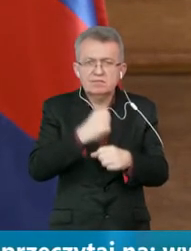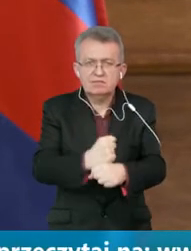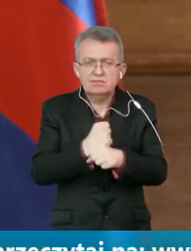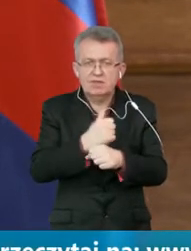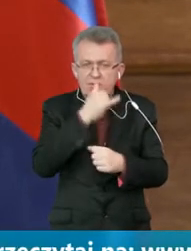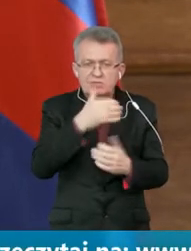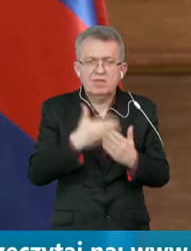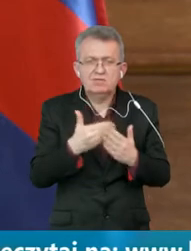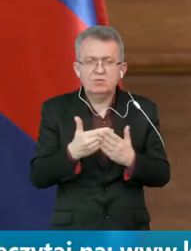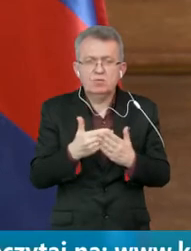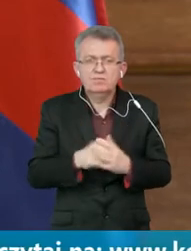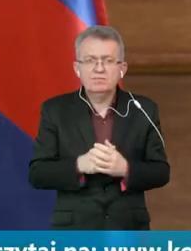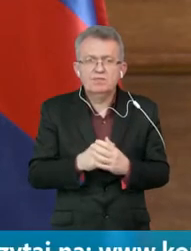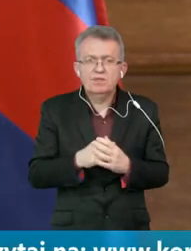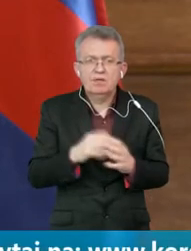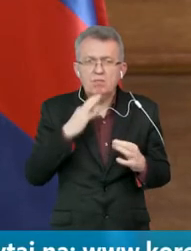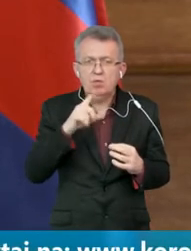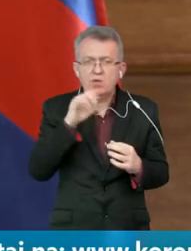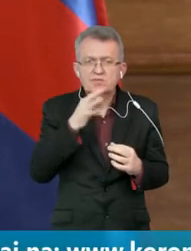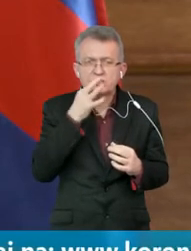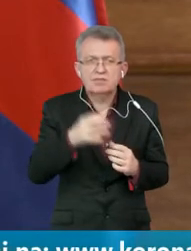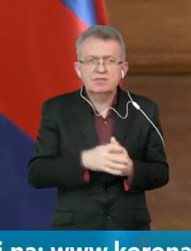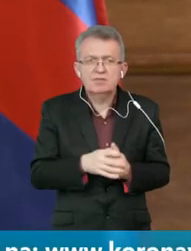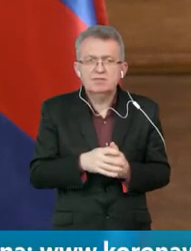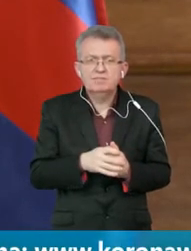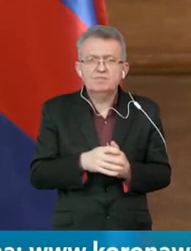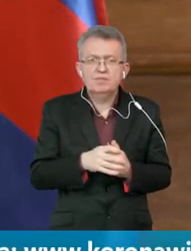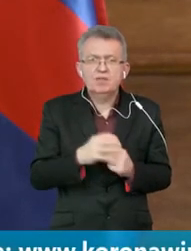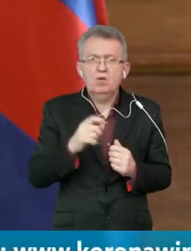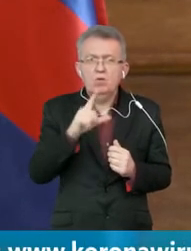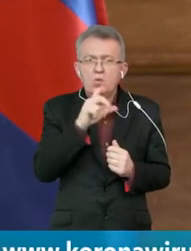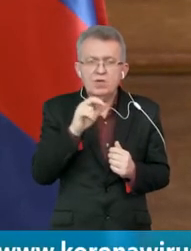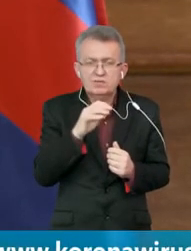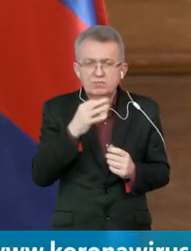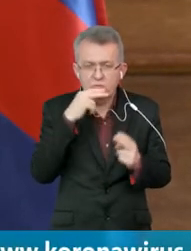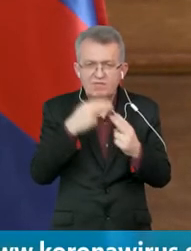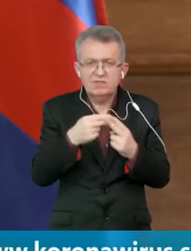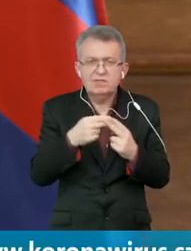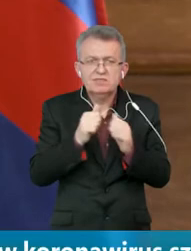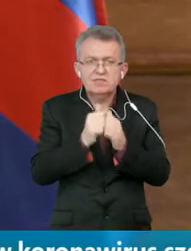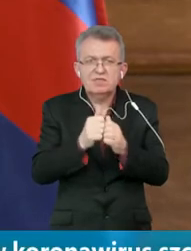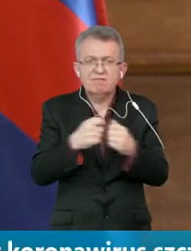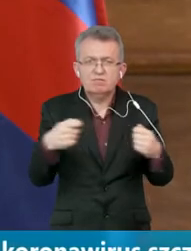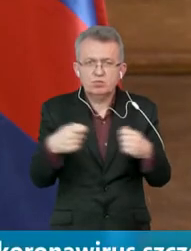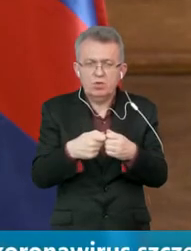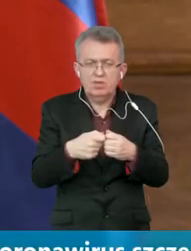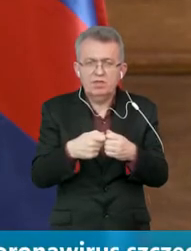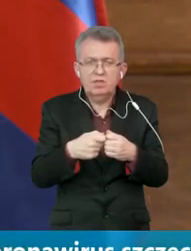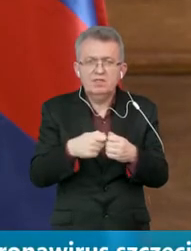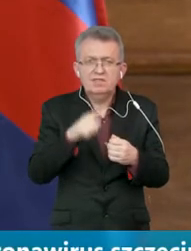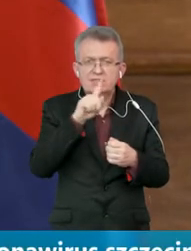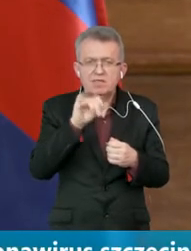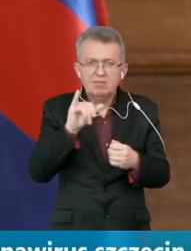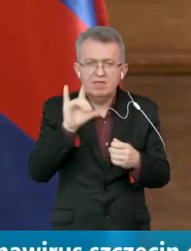zablokowany? Pan Łukasz pyta. Panie Łukaszu, to jest zadanie, zdaje się, wspólne z NDITM-u